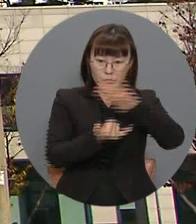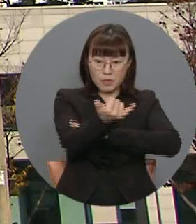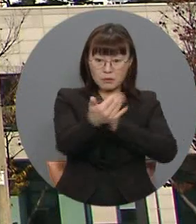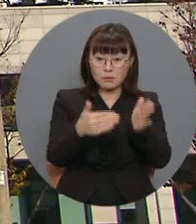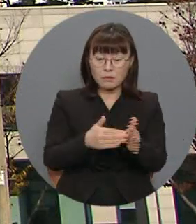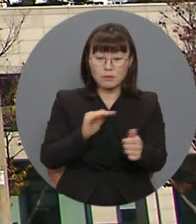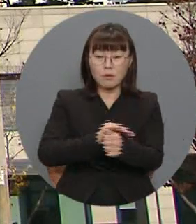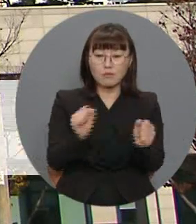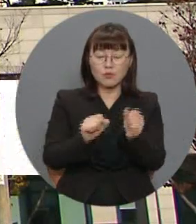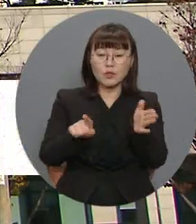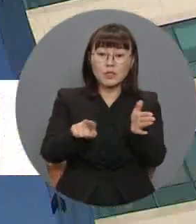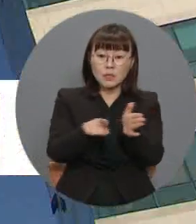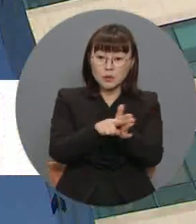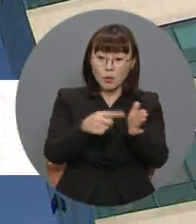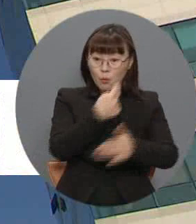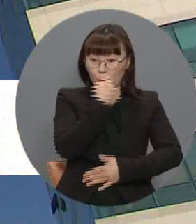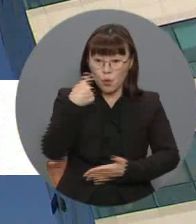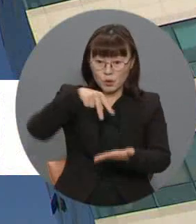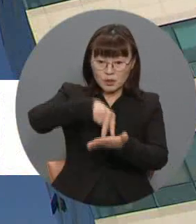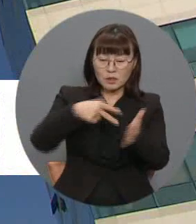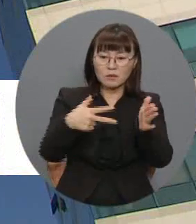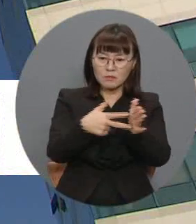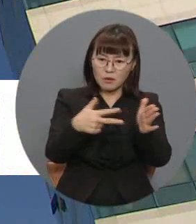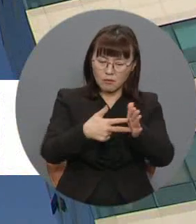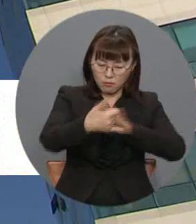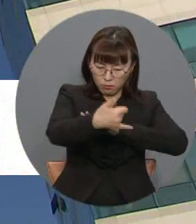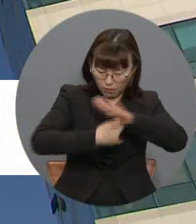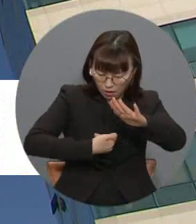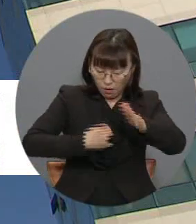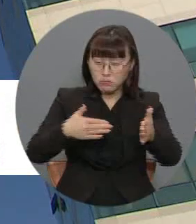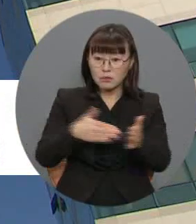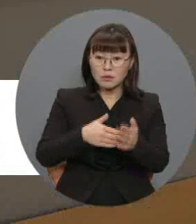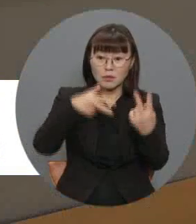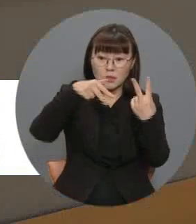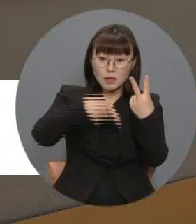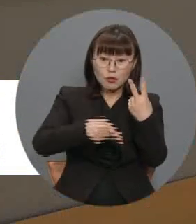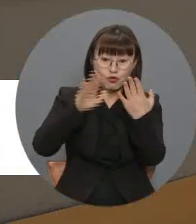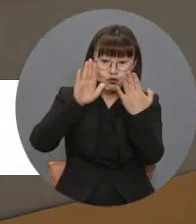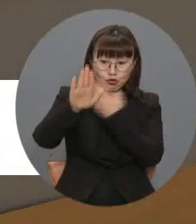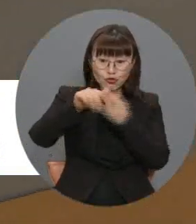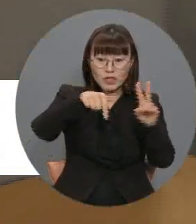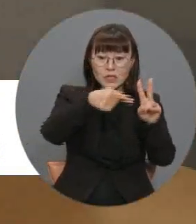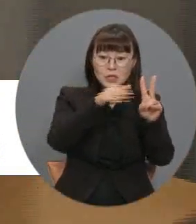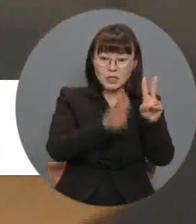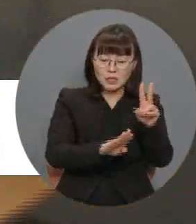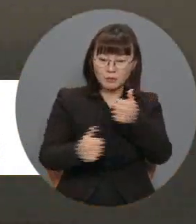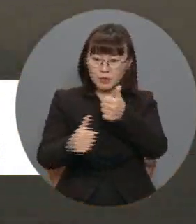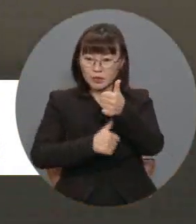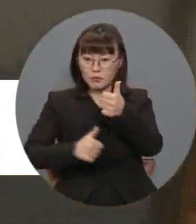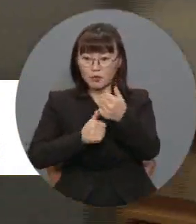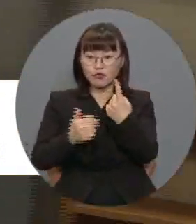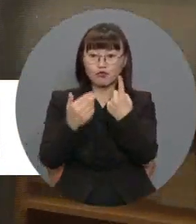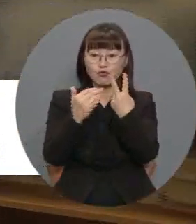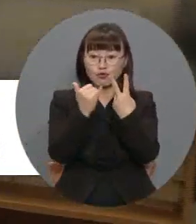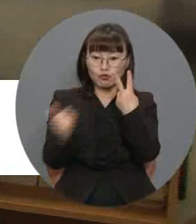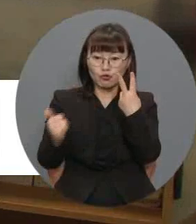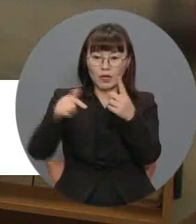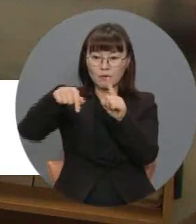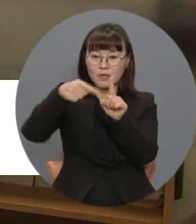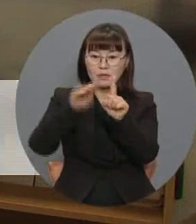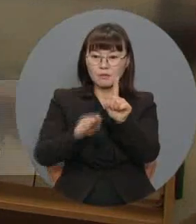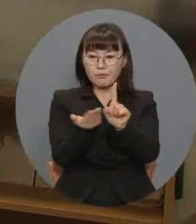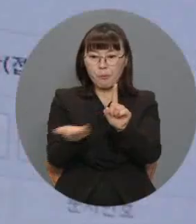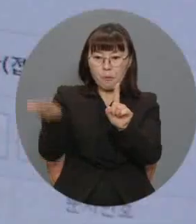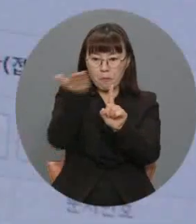하지만 경북신용보증재단은 이 공문을 받고도 2주 뒤 2급이던 간부 2명을 1급으로